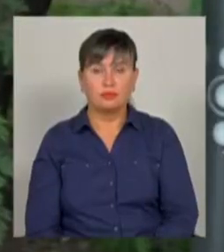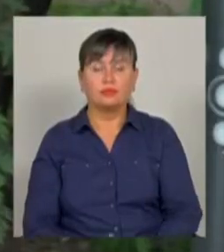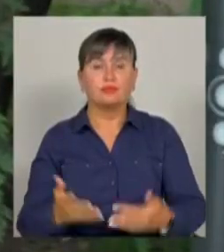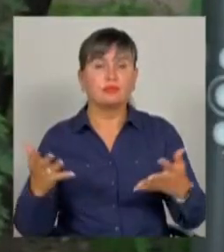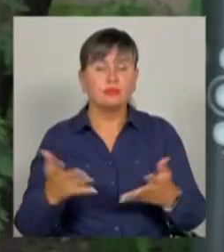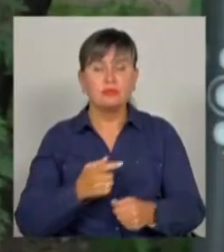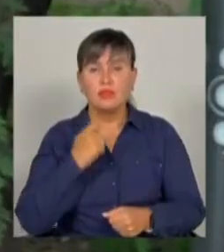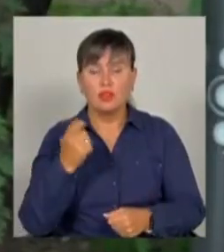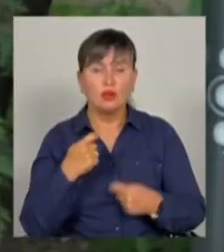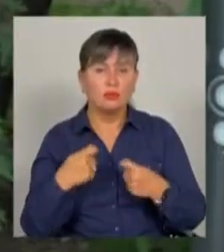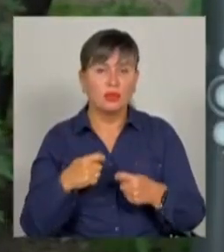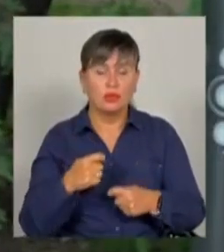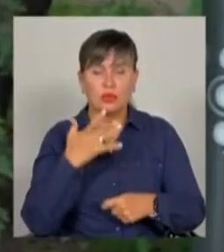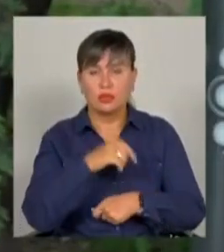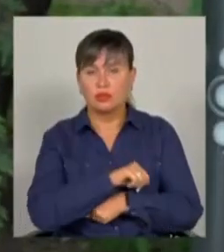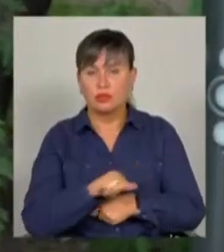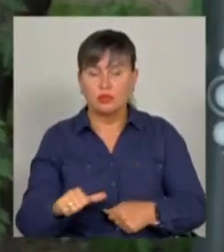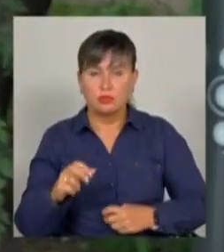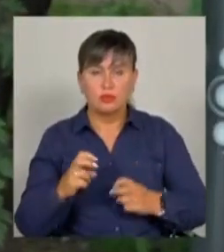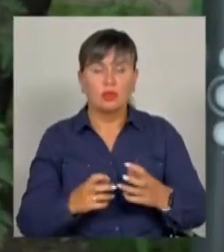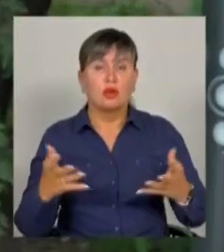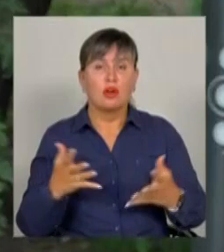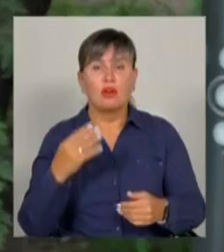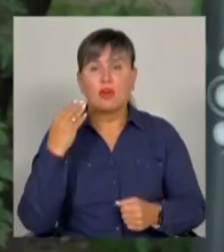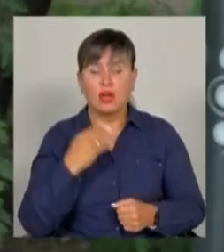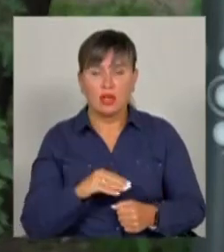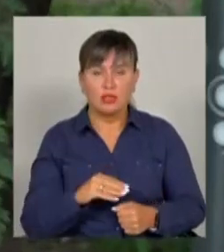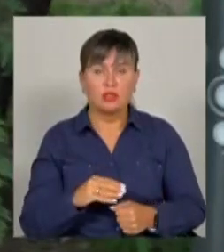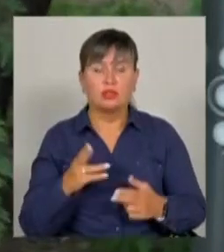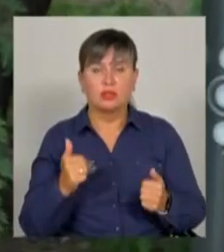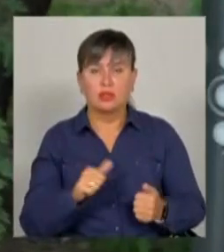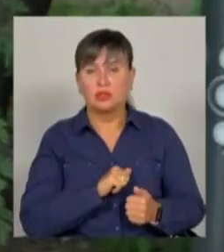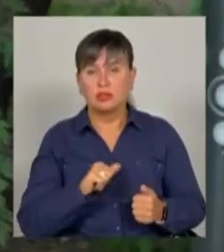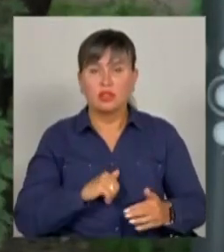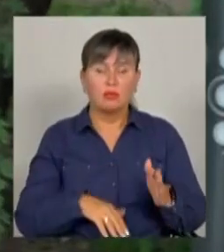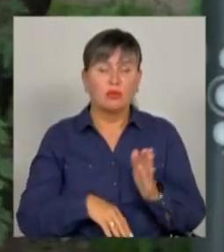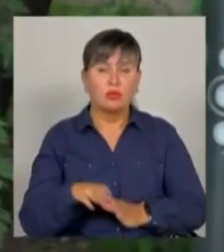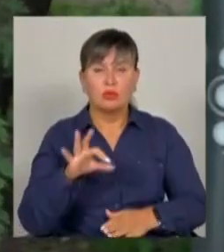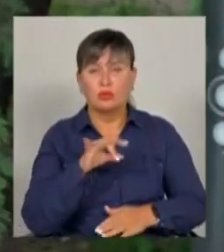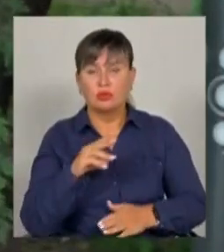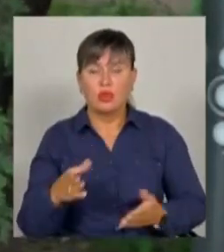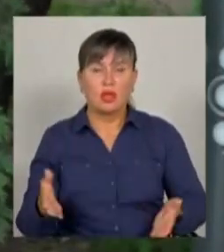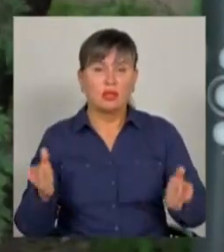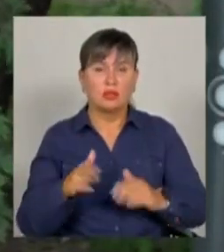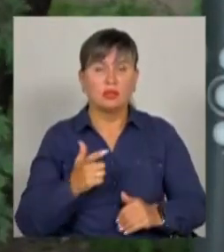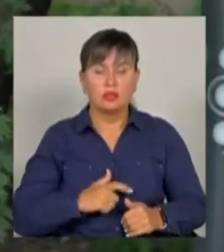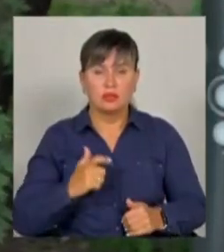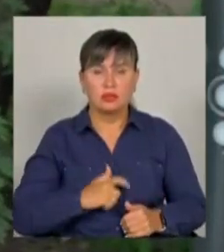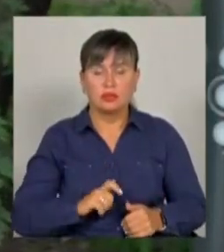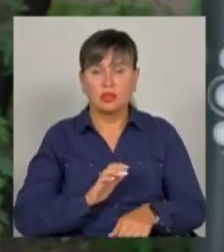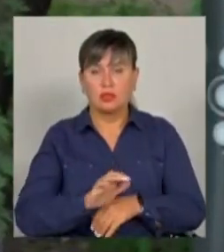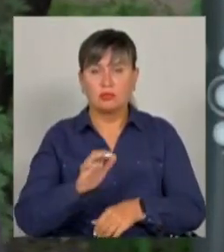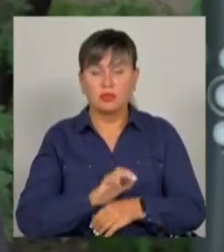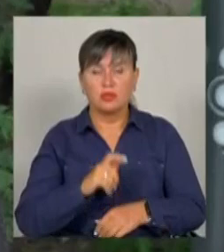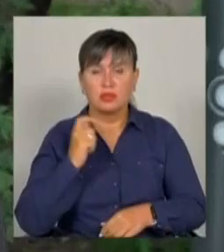Какие семена нам продают зарубежные производители? Какого они качества? Конечно же, самые лучшие сорта они оставляют себе, а экспортируют